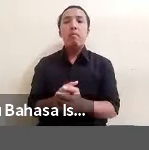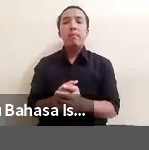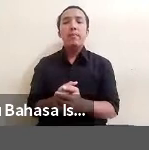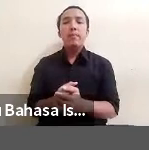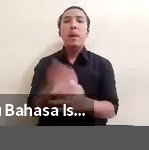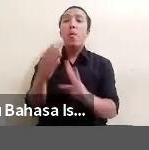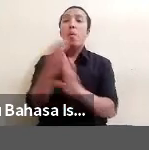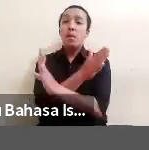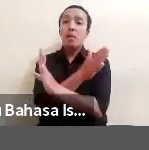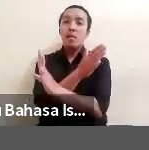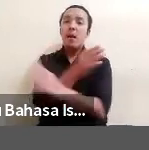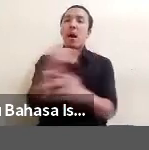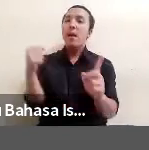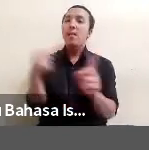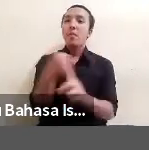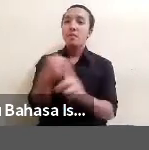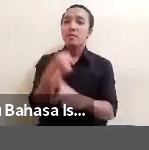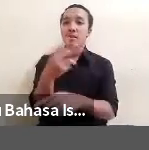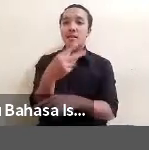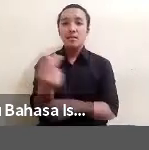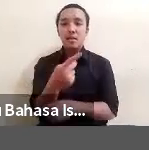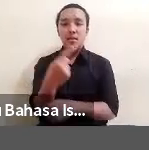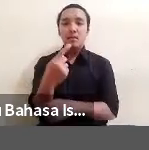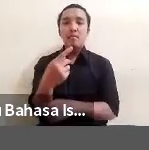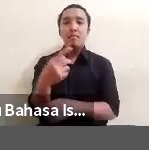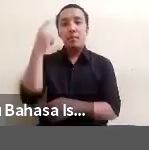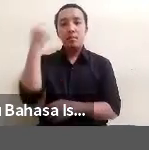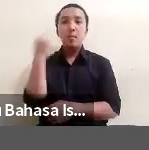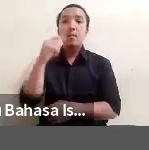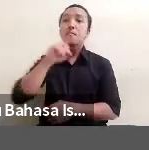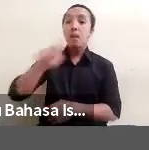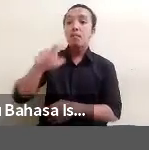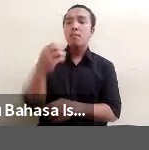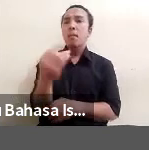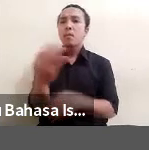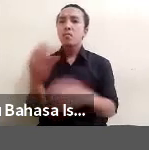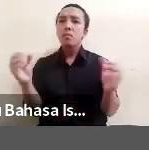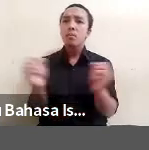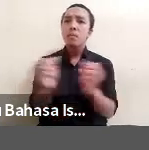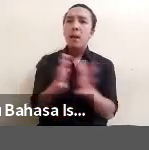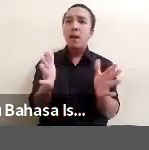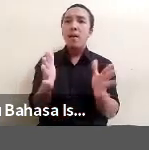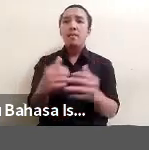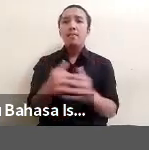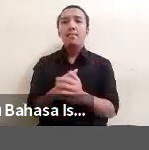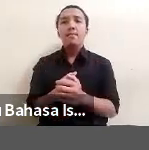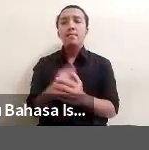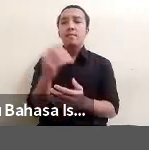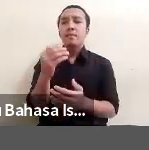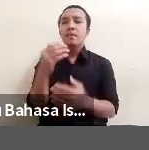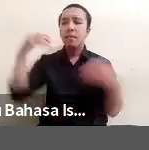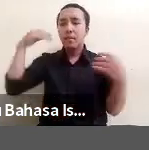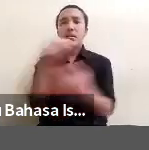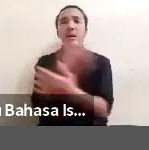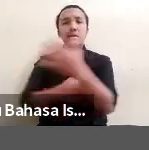Bupati menanyakan berapa jumlah disabilitas yang ada di situ Bondo, kita waktu itu tidak bisa menyebutkan angka. Nah, dengan